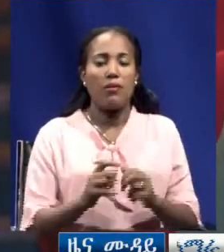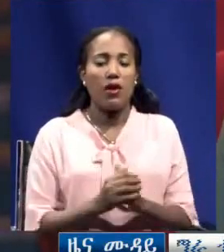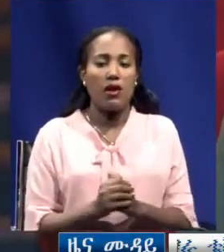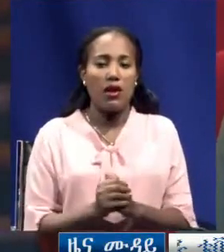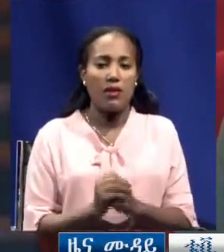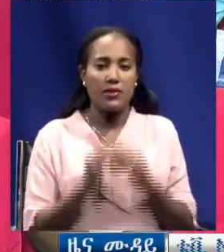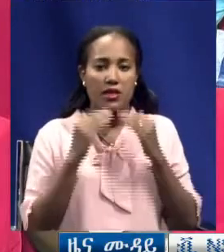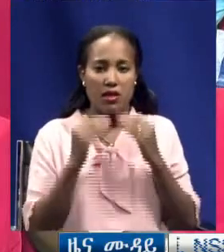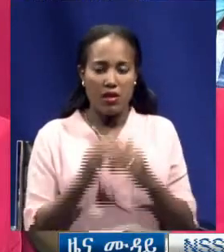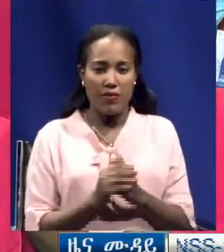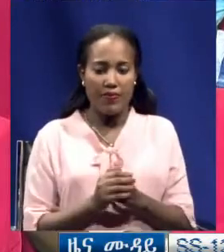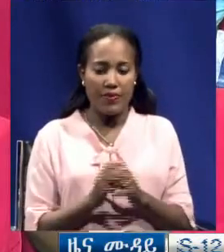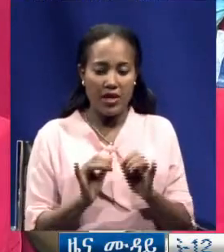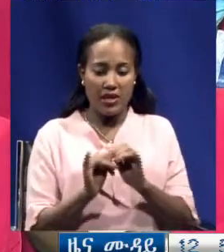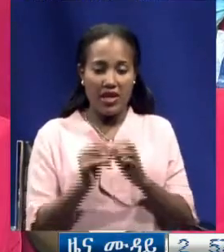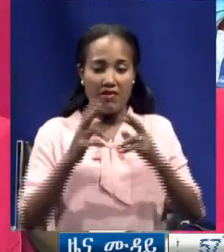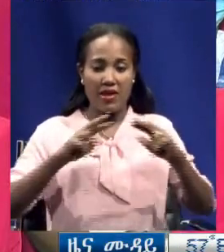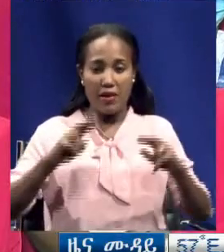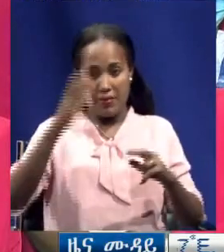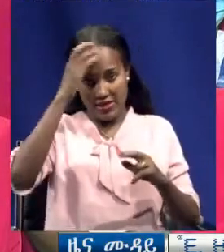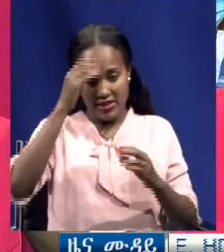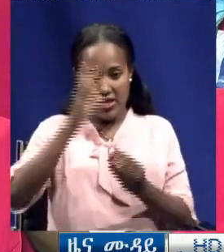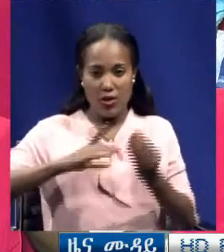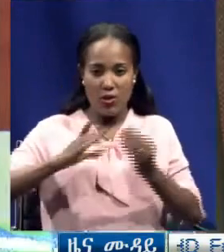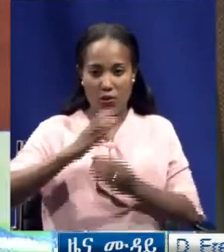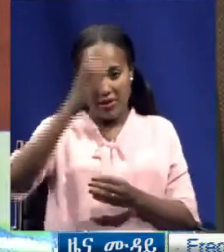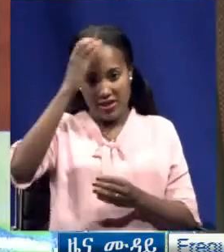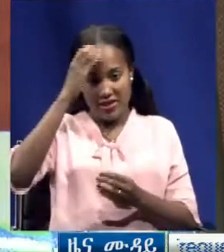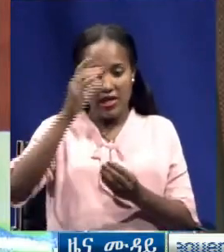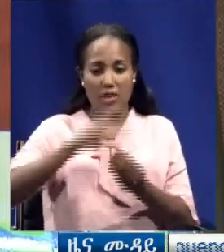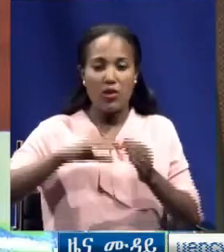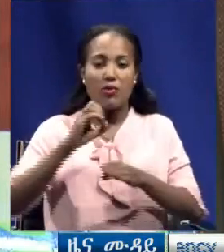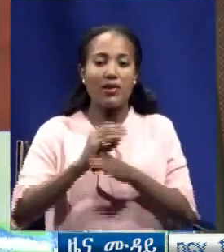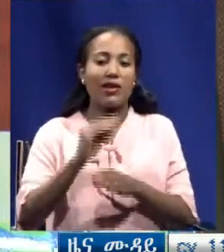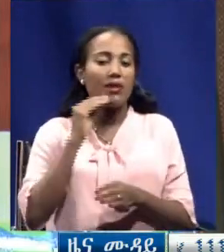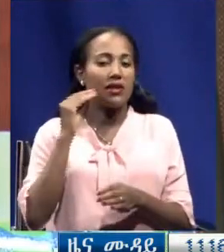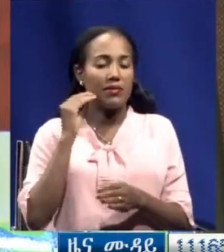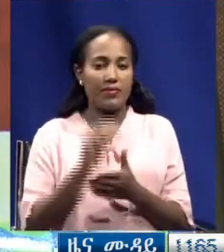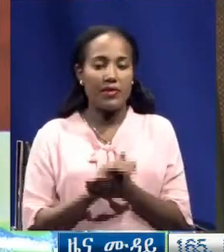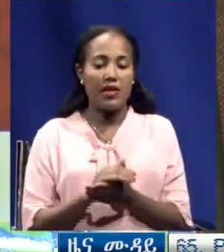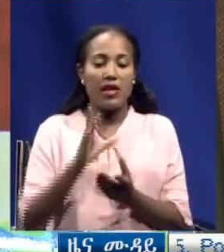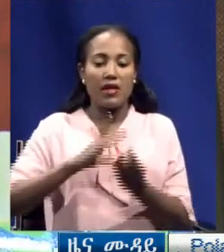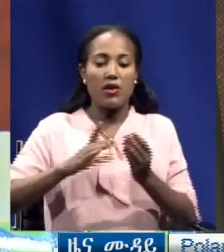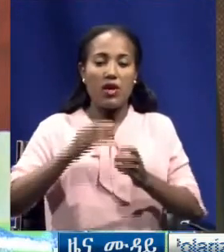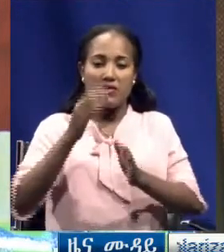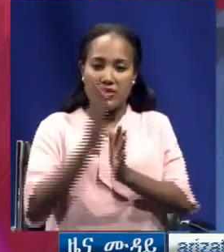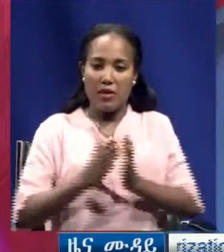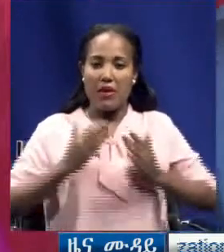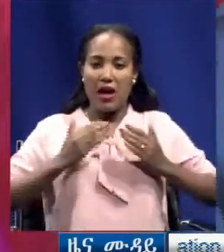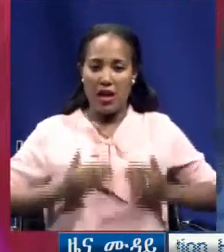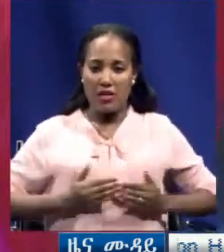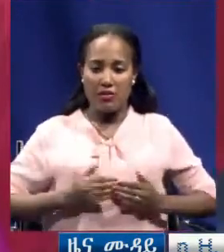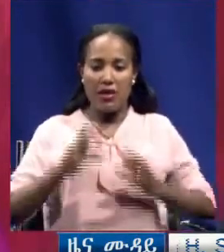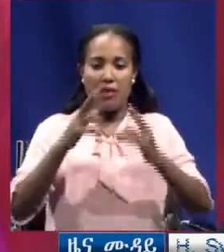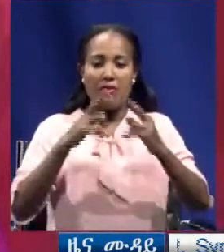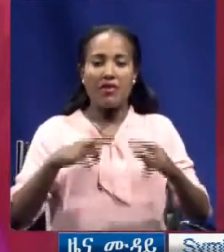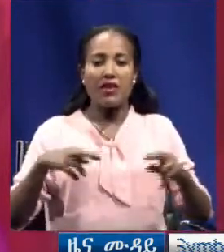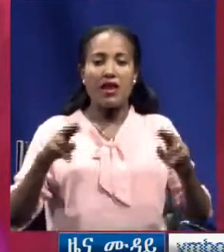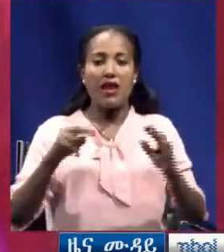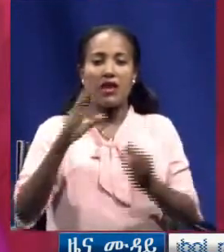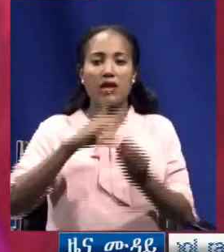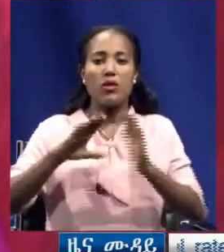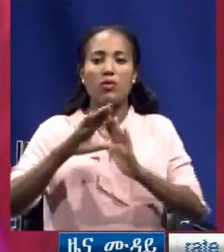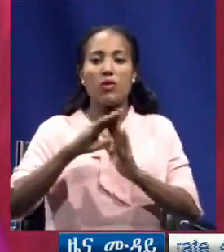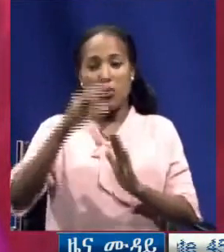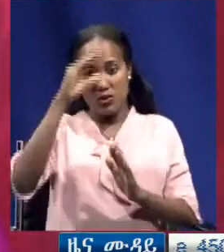አለኝ። አመሰግናለሁ። ቀጣይም የፌዴራል መንግስትም የክልሉ መንግስትም ክልሉ ምክር ቤትም የክልሉ አስፈጻሚ አካላትም በፌዴራል ክልሉ